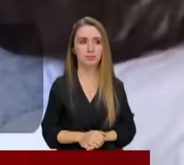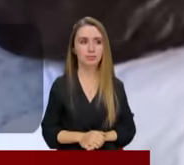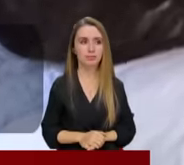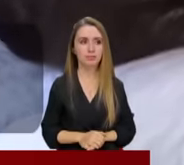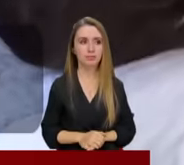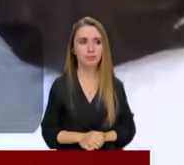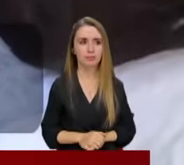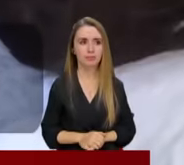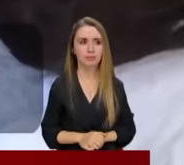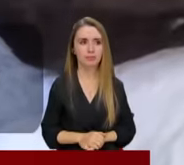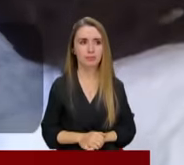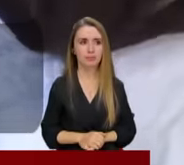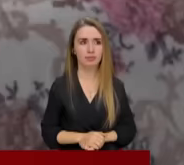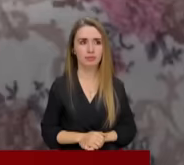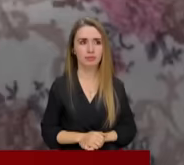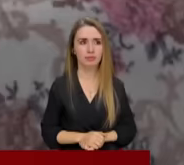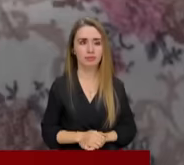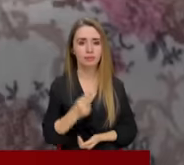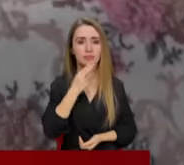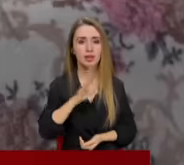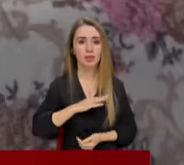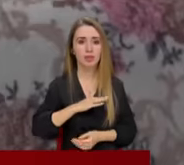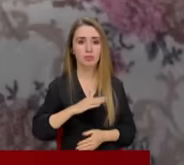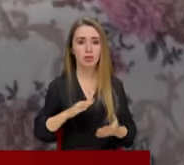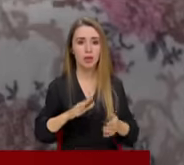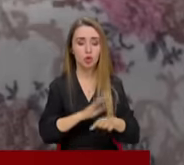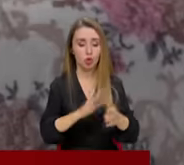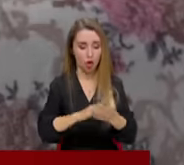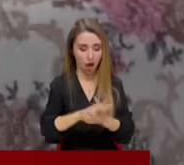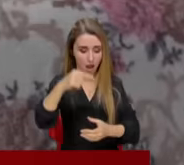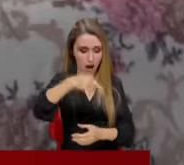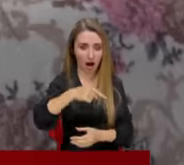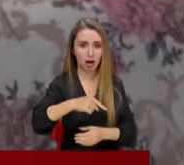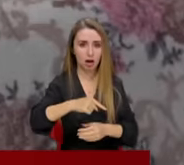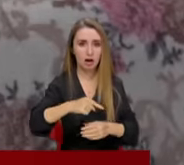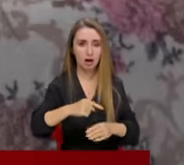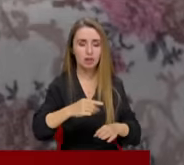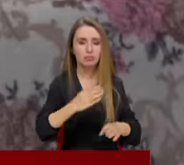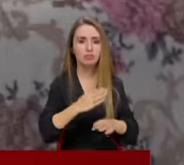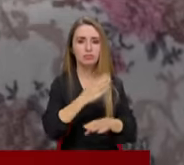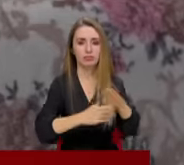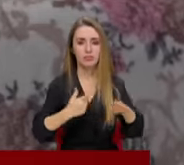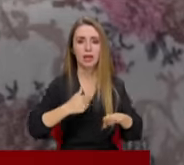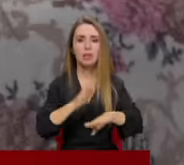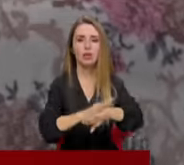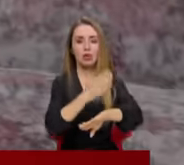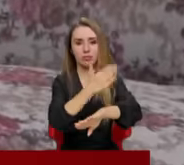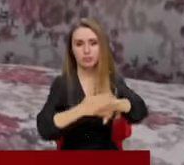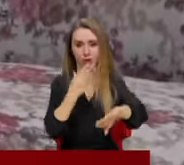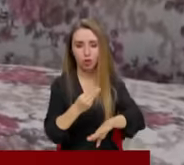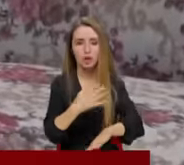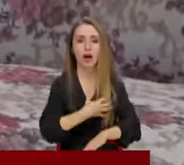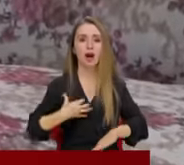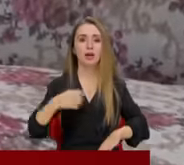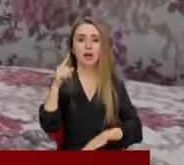Bir şey olmaz annem, kesin. Kızımın sol ayağı amputa. O şu an protez kullanıyor. Benim sol kolum kesildi.